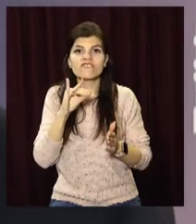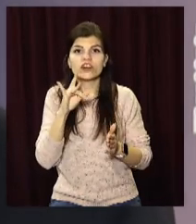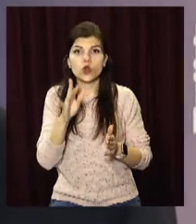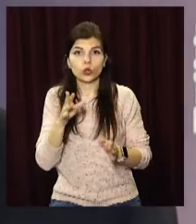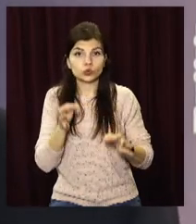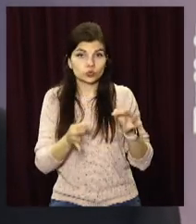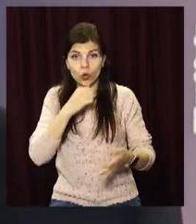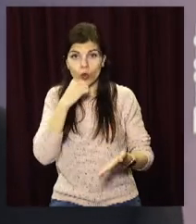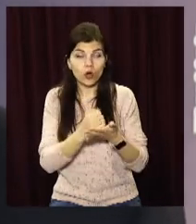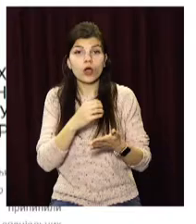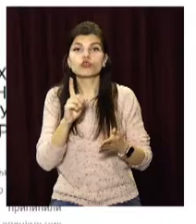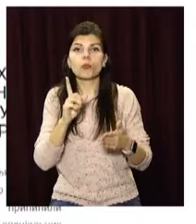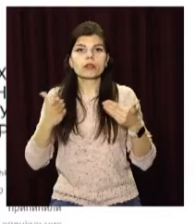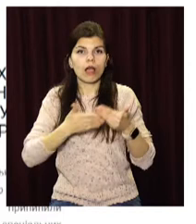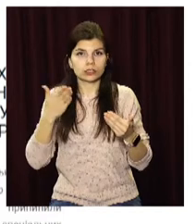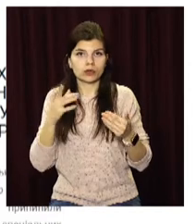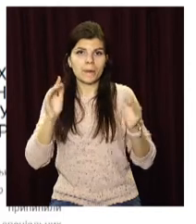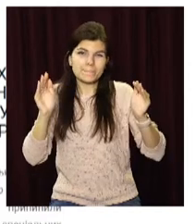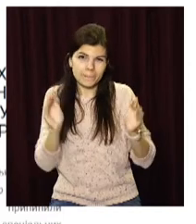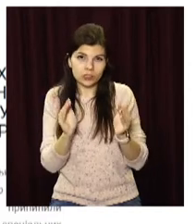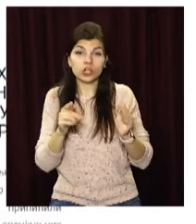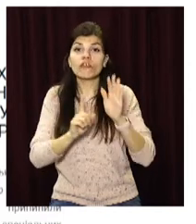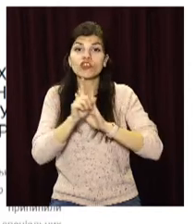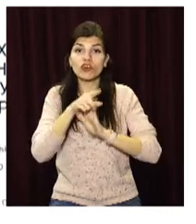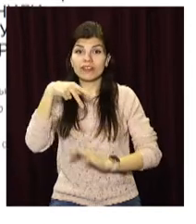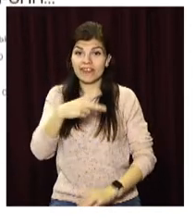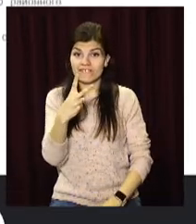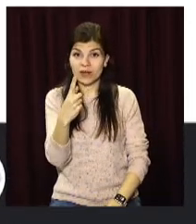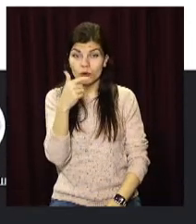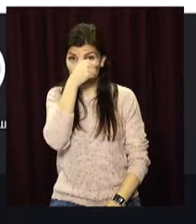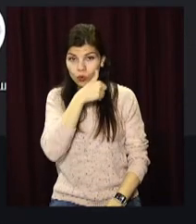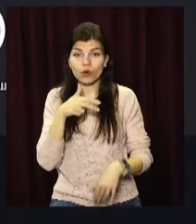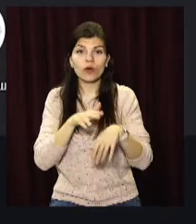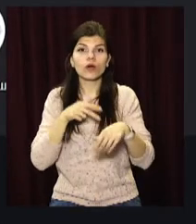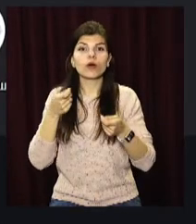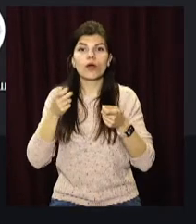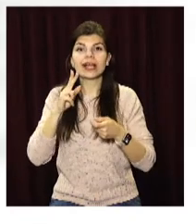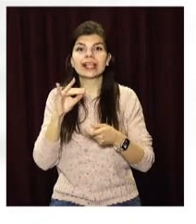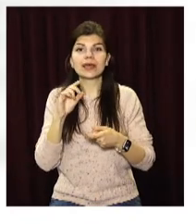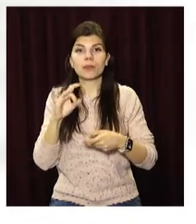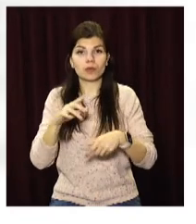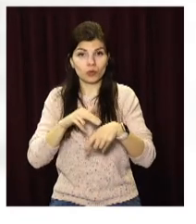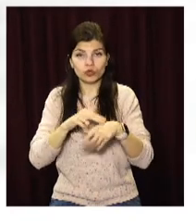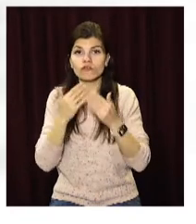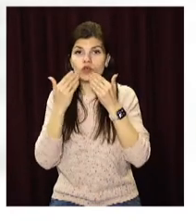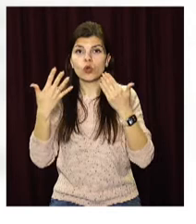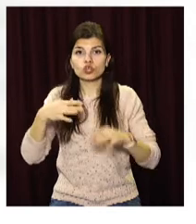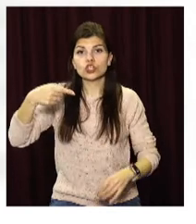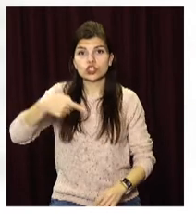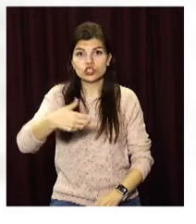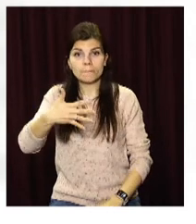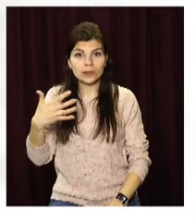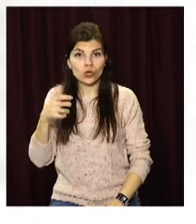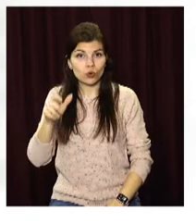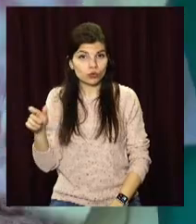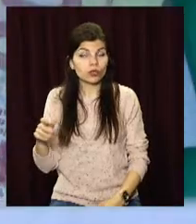пом'якшити покарання. З початку 2021 року до обласного управління кіберполіції звернулися вже 1500